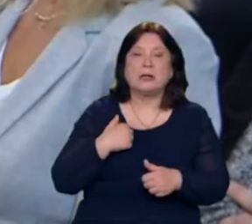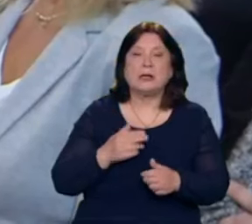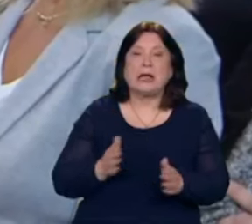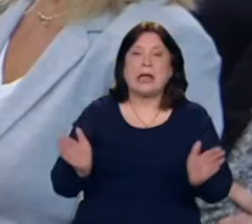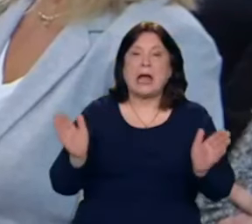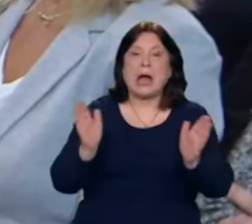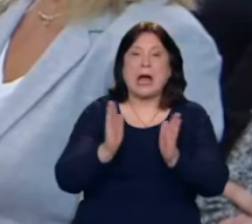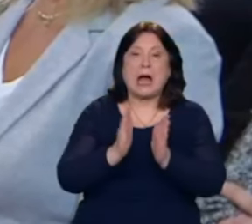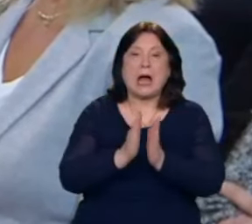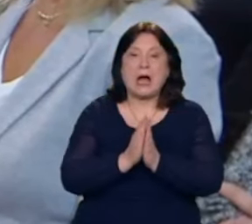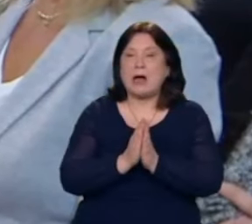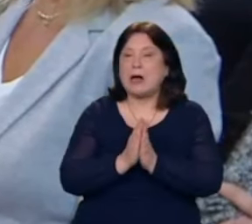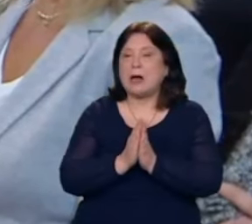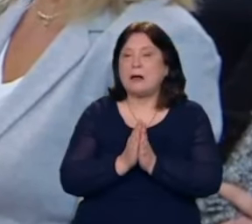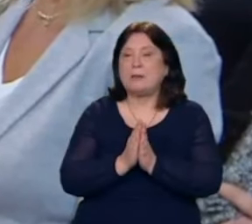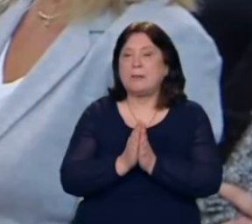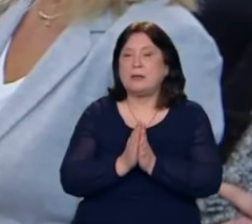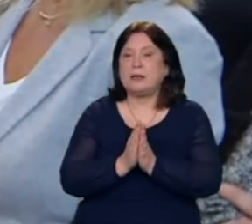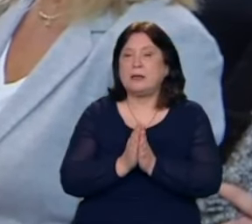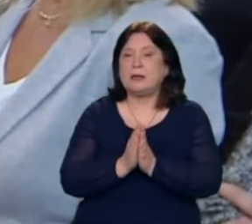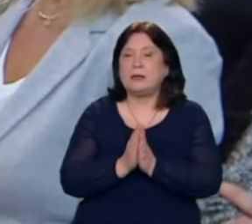naszego Amen